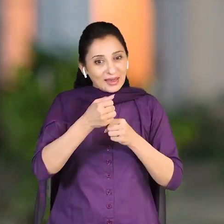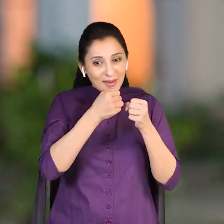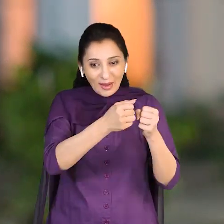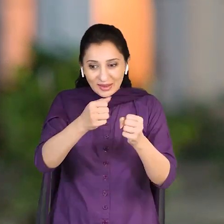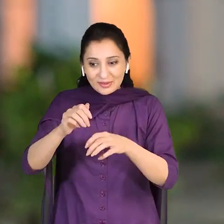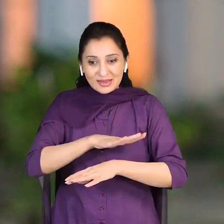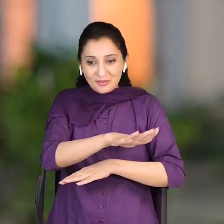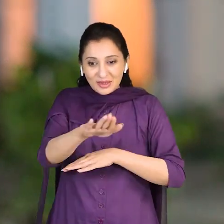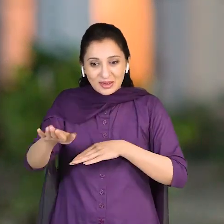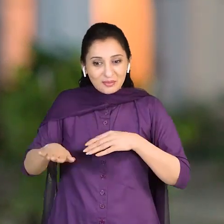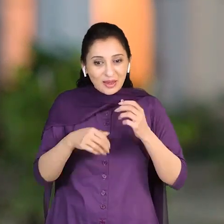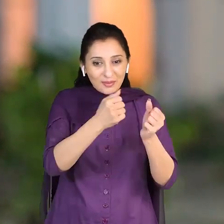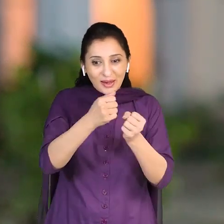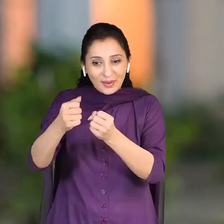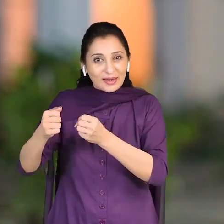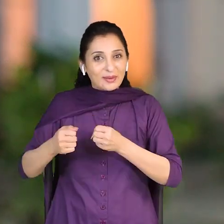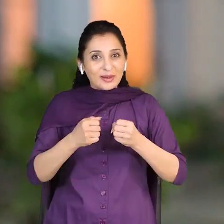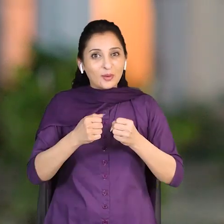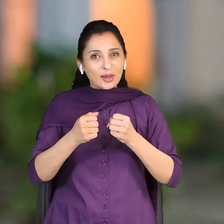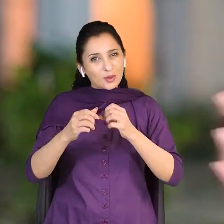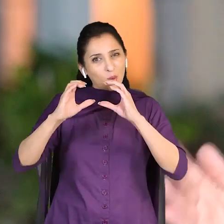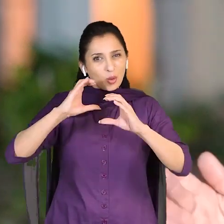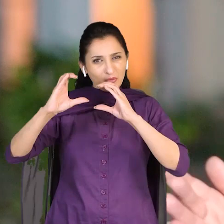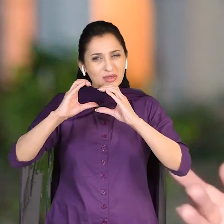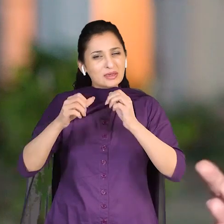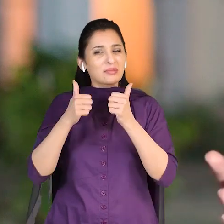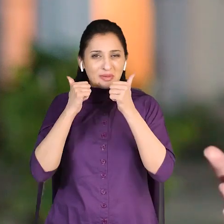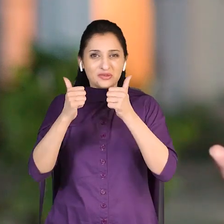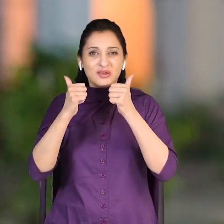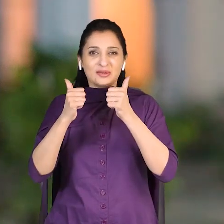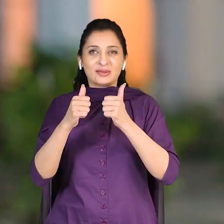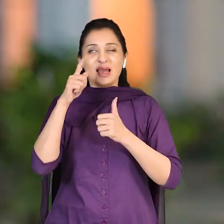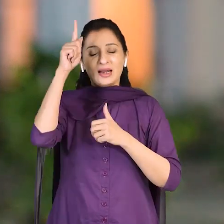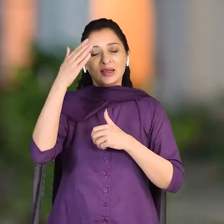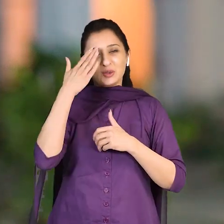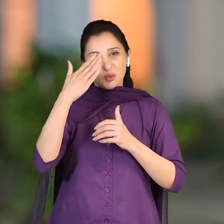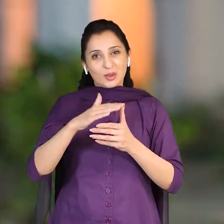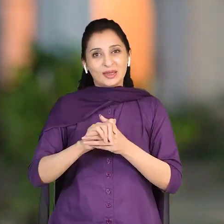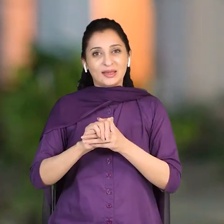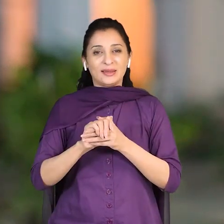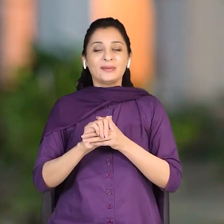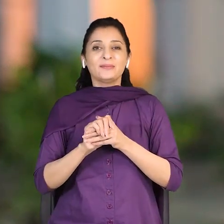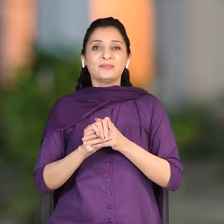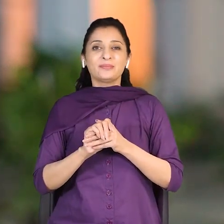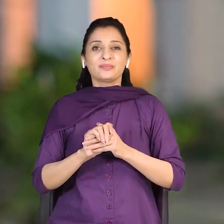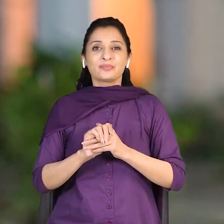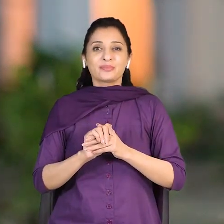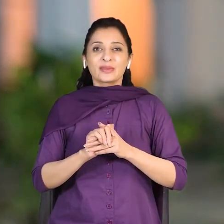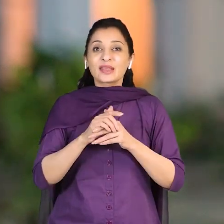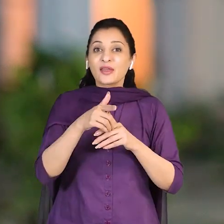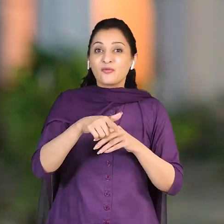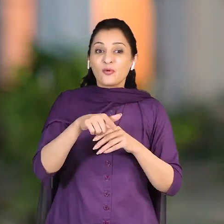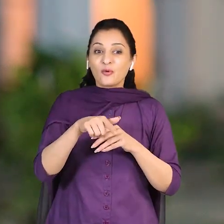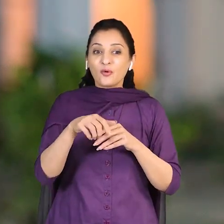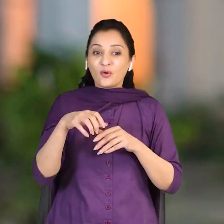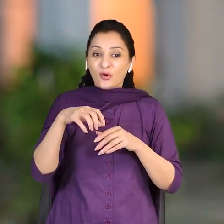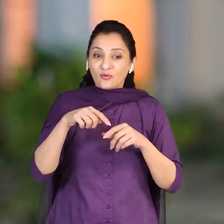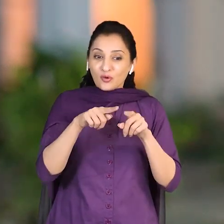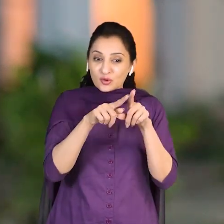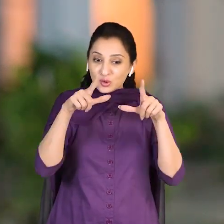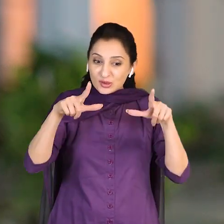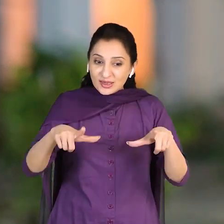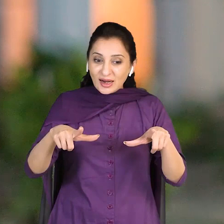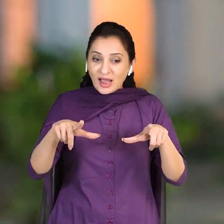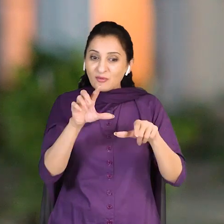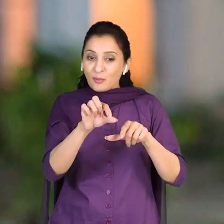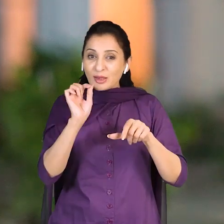है। और सारे जब हम सेक्स बैठे होंगे तो वो एक अच्छा लगेगा कॉन्वर्सेशन में भी। तो थैंक गॉड